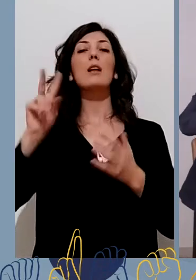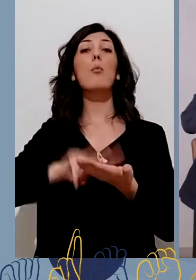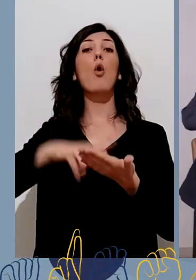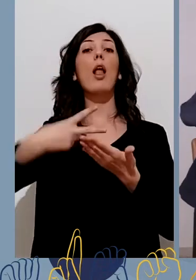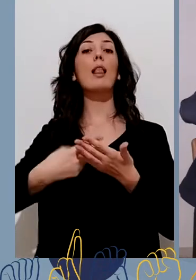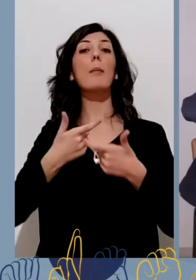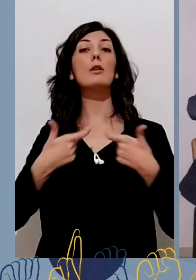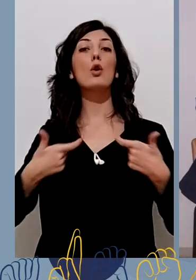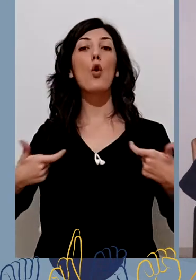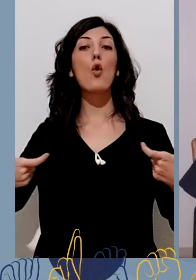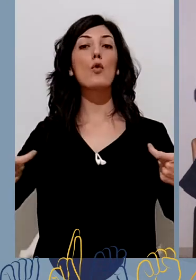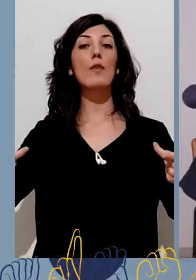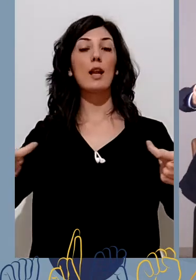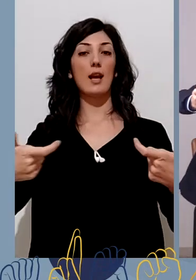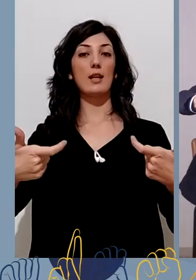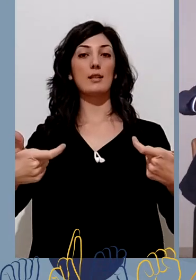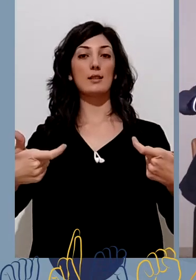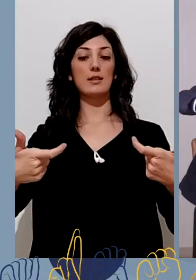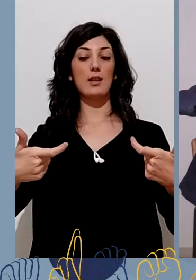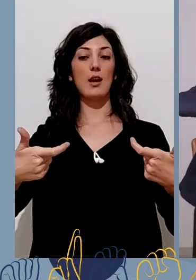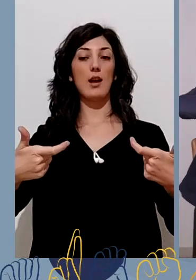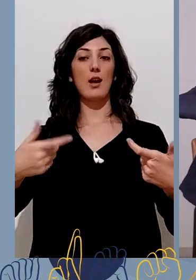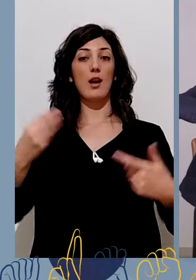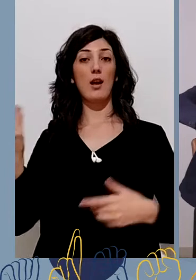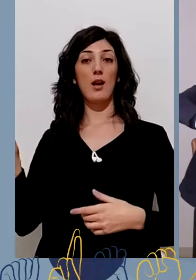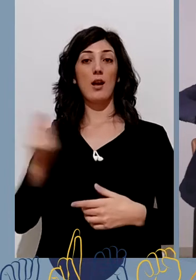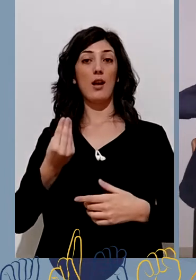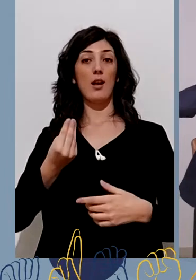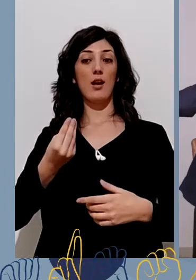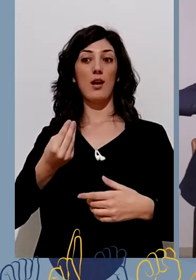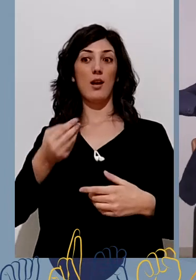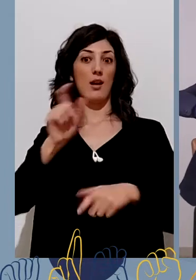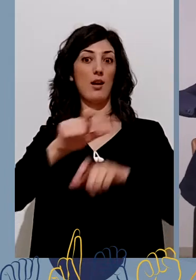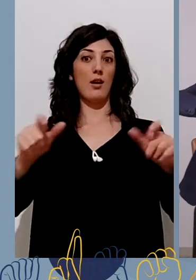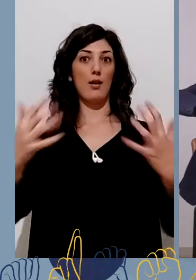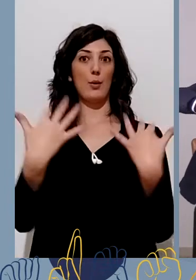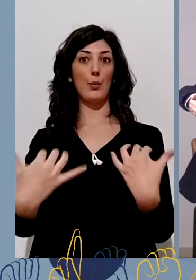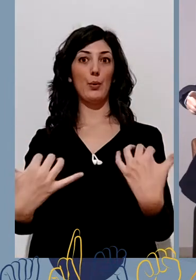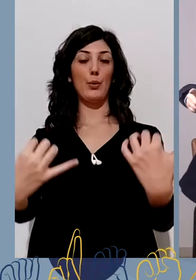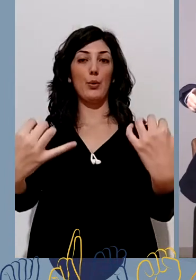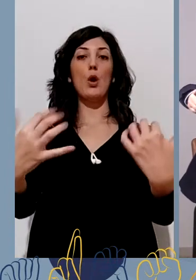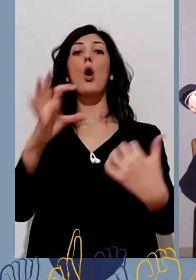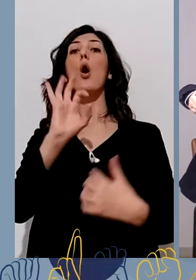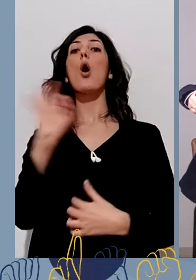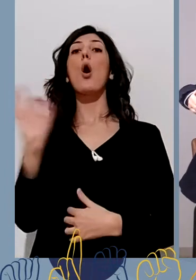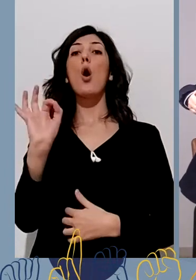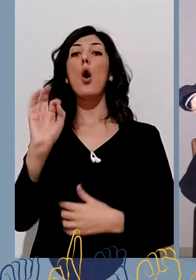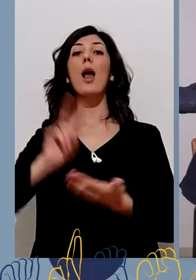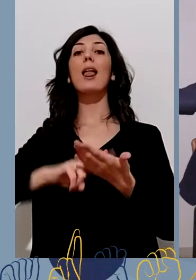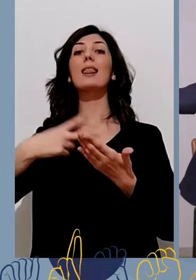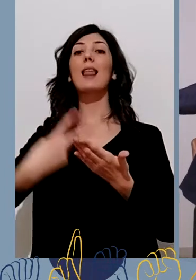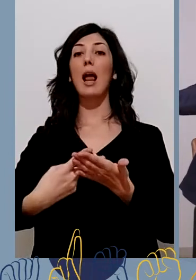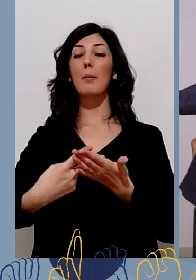che parla a un pubblico aperto, no? E poi c'è per esempio l'interprete di trattativa. Se mandiamo la